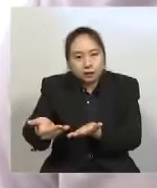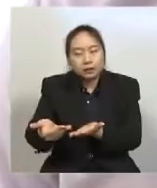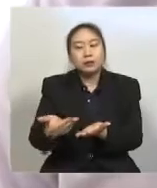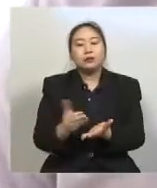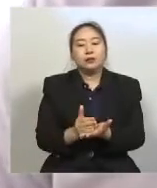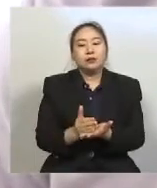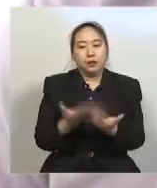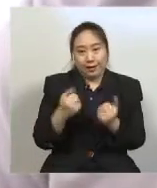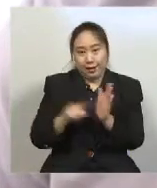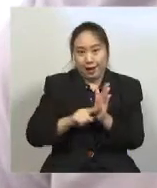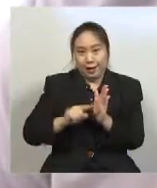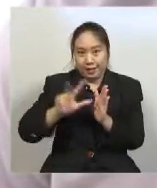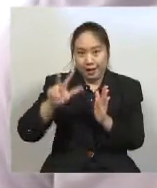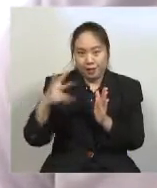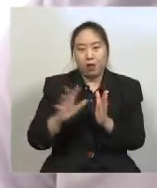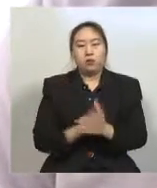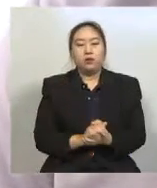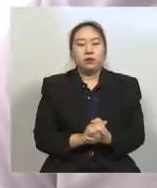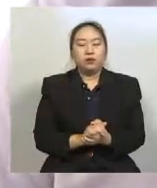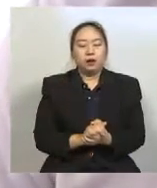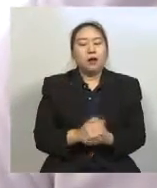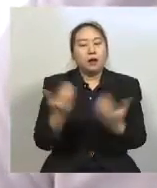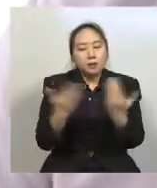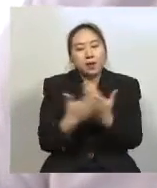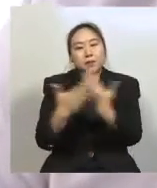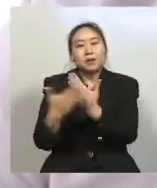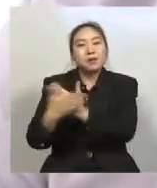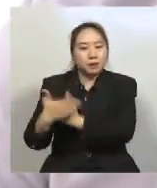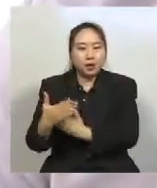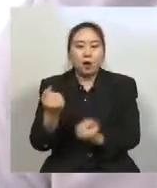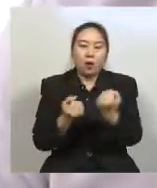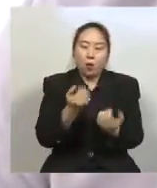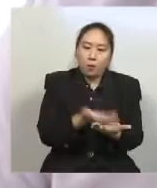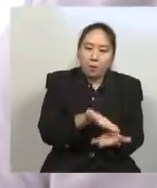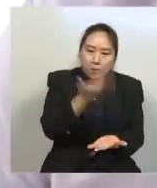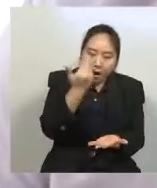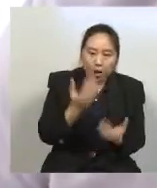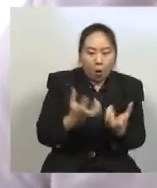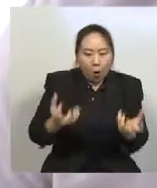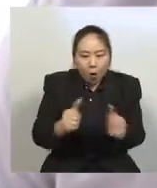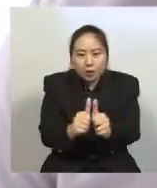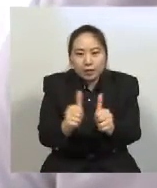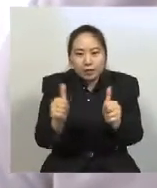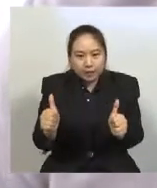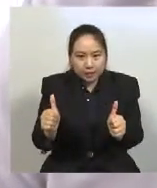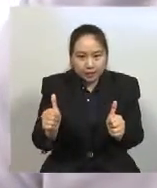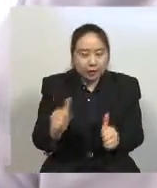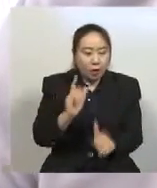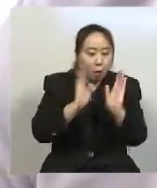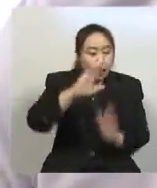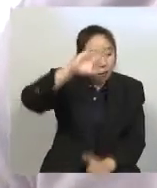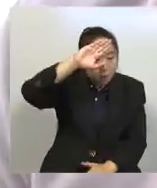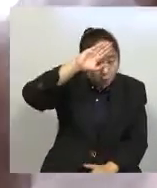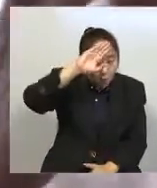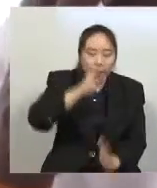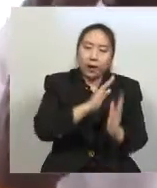อันนี้ครั้งที่3คือเปลี่ยนมาเรื่อยๆซื้อรถแพงอุปกรณ์ดีๆให้ผู้ป่วยได้นอน